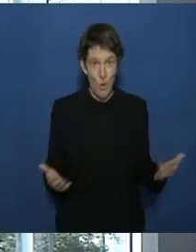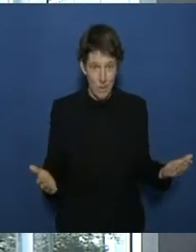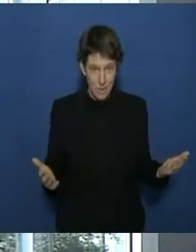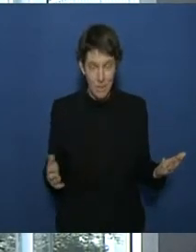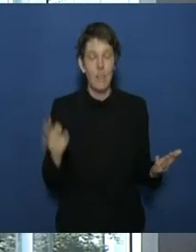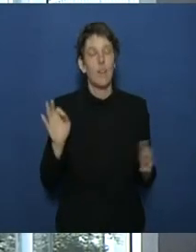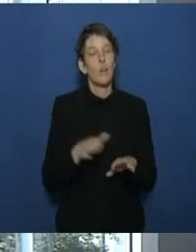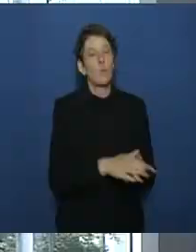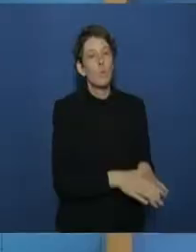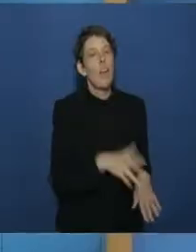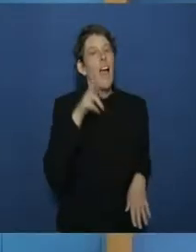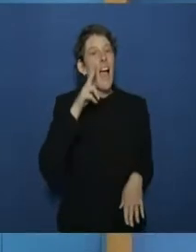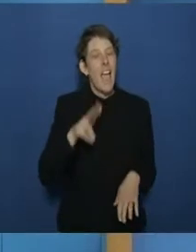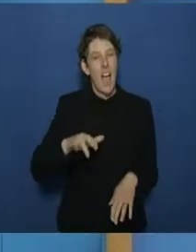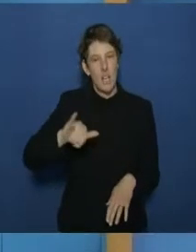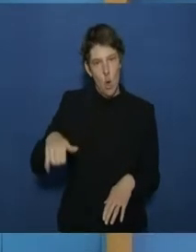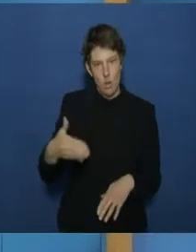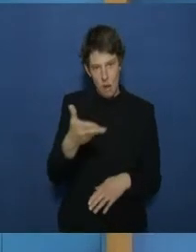geht es weiter mit Herrn Jordans.